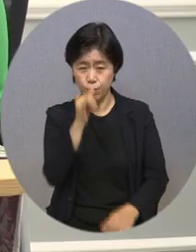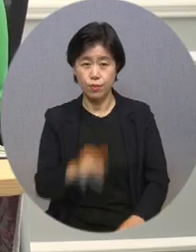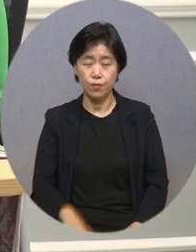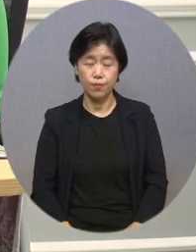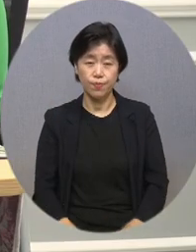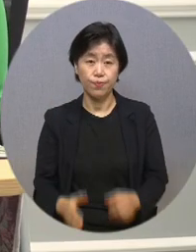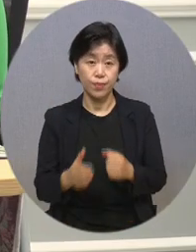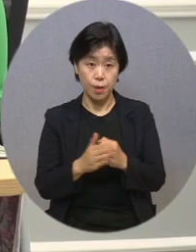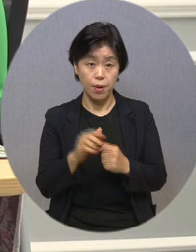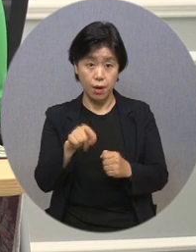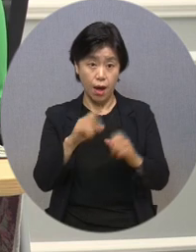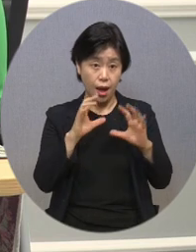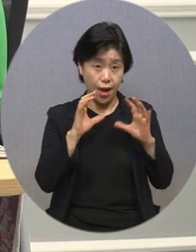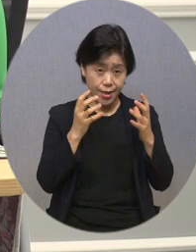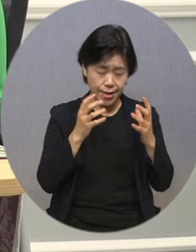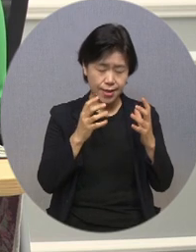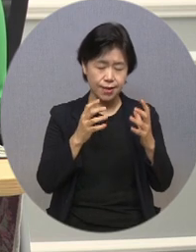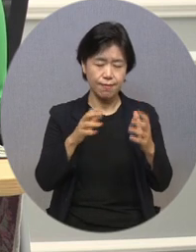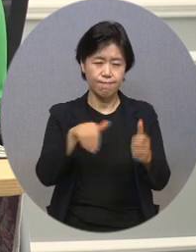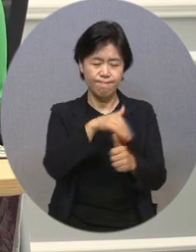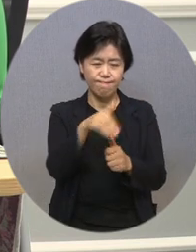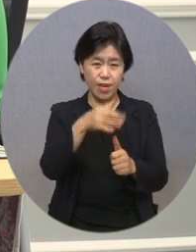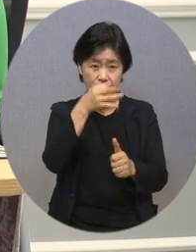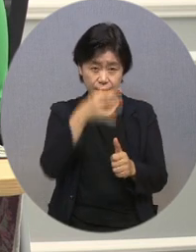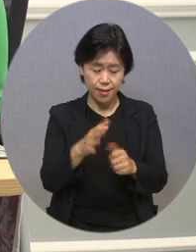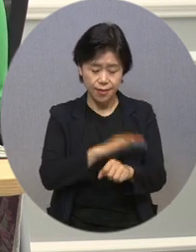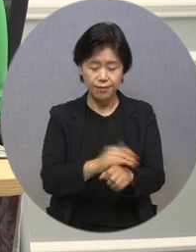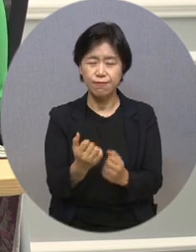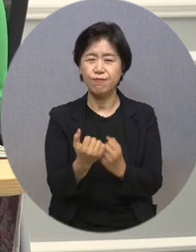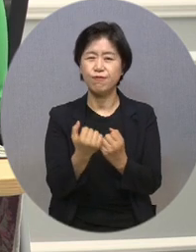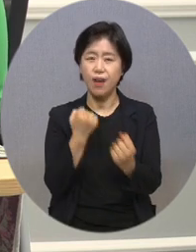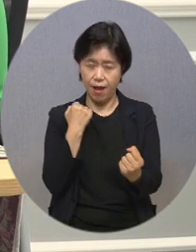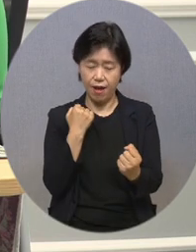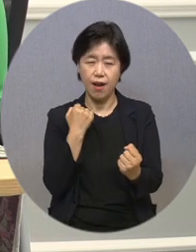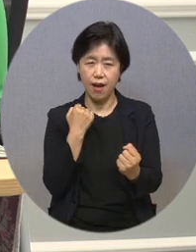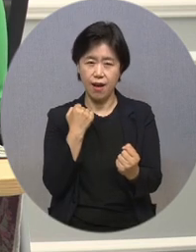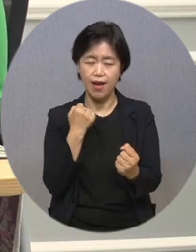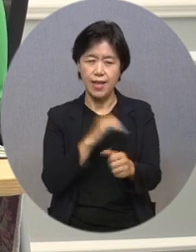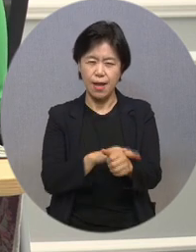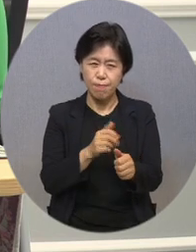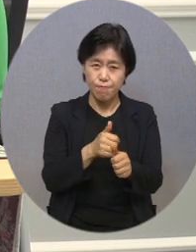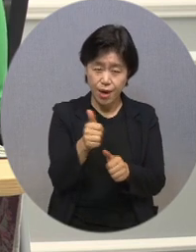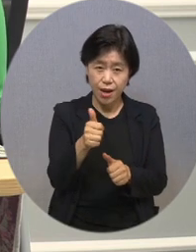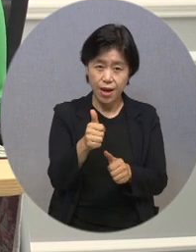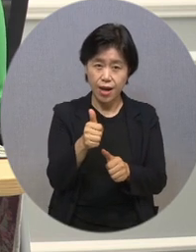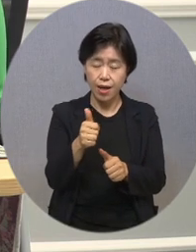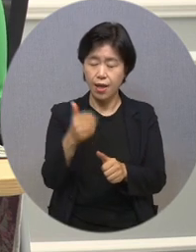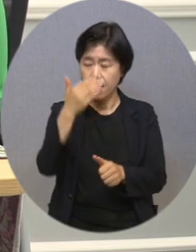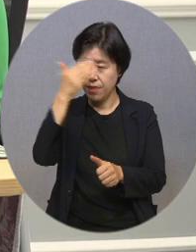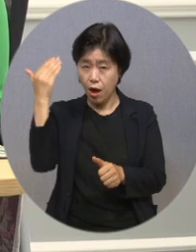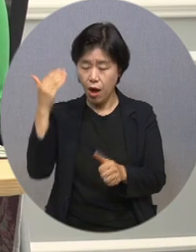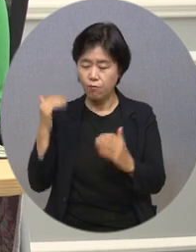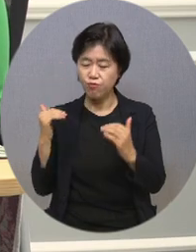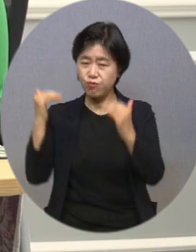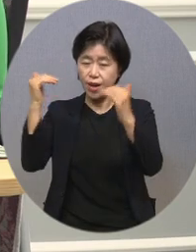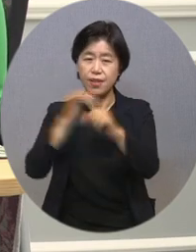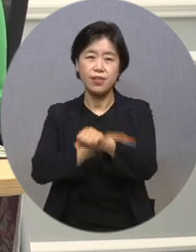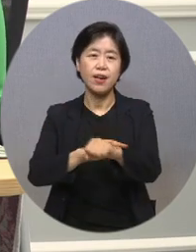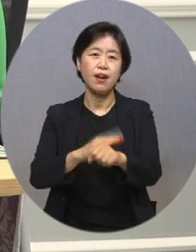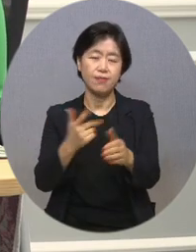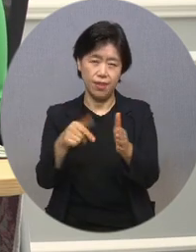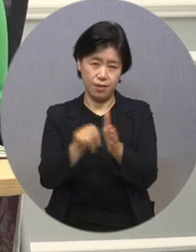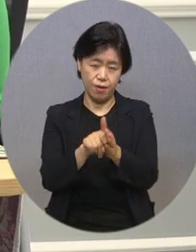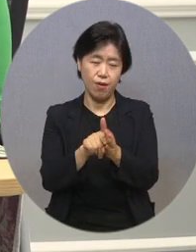아이들이 그 위기를 잘 극복하고 건강한 청소년 또 어른으로 성장할 수 있는 그런